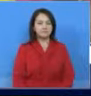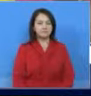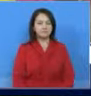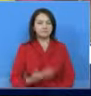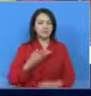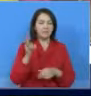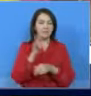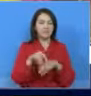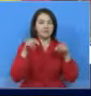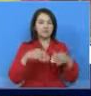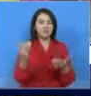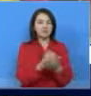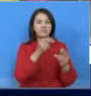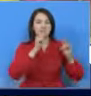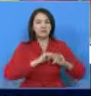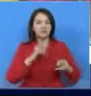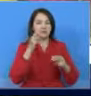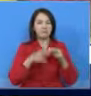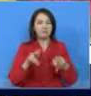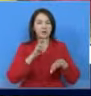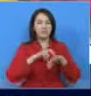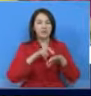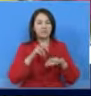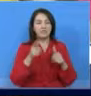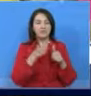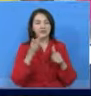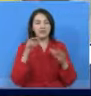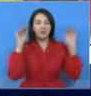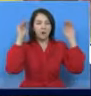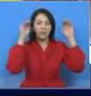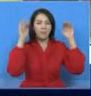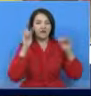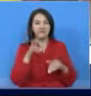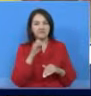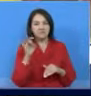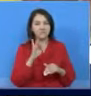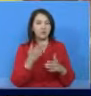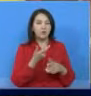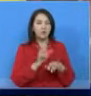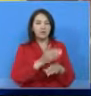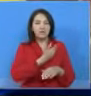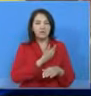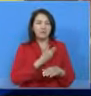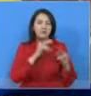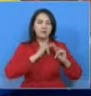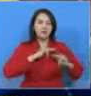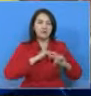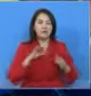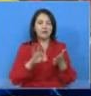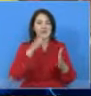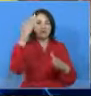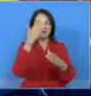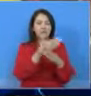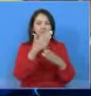Я пришла сюда найти работу. Окончила медколледж имени Маншукмаметова и по специальности фельдшер. Очень хотела бы устроиться на работу в станцию